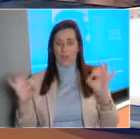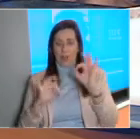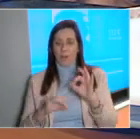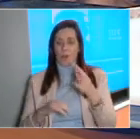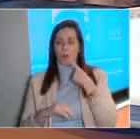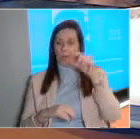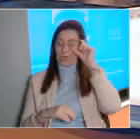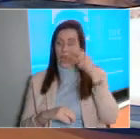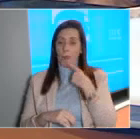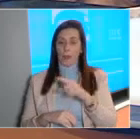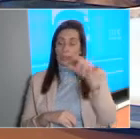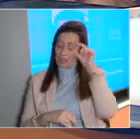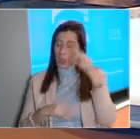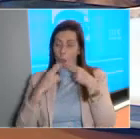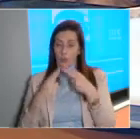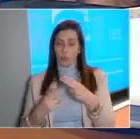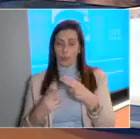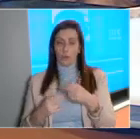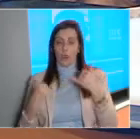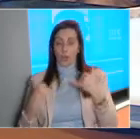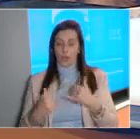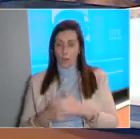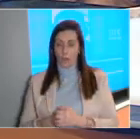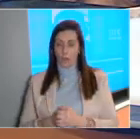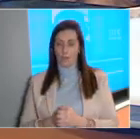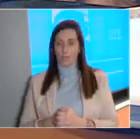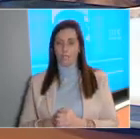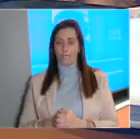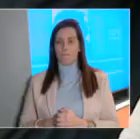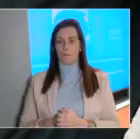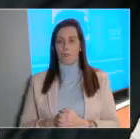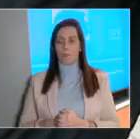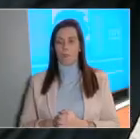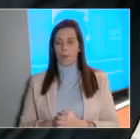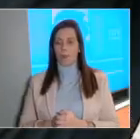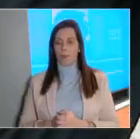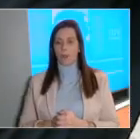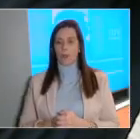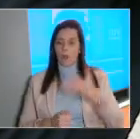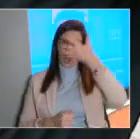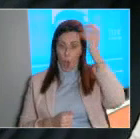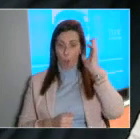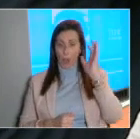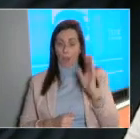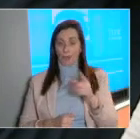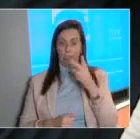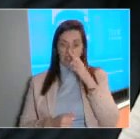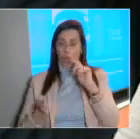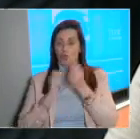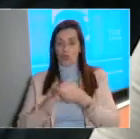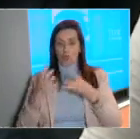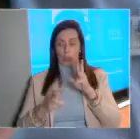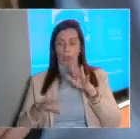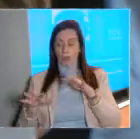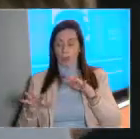נראה מה גדעון סער אומר. ואז גדעון סער השיב לו היום ברדיו. כשאולמרט, כשראש הממשלה אולמרט ניסה לשנות את